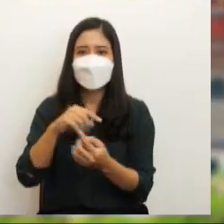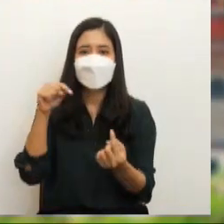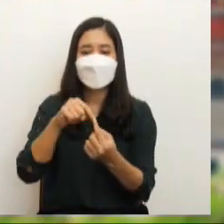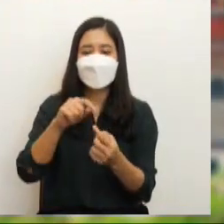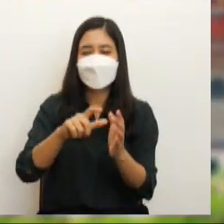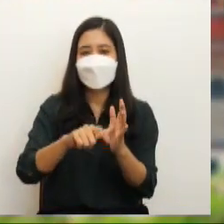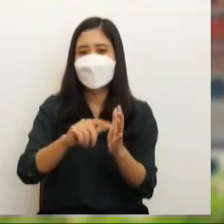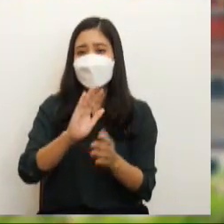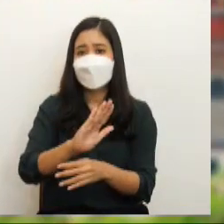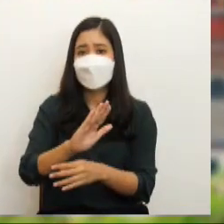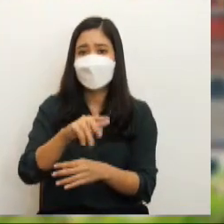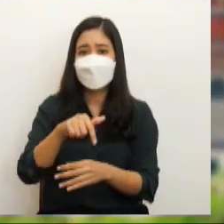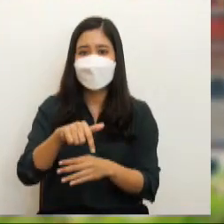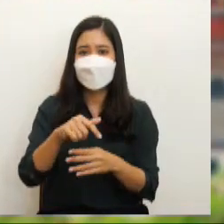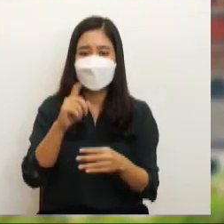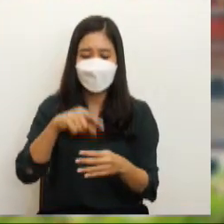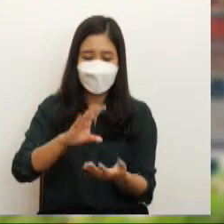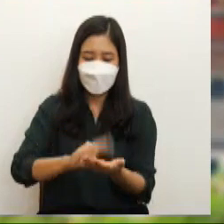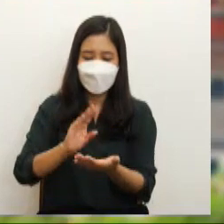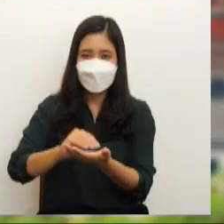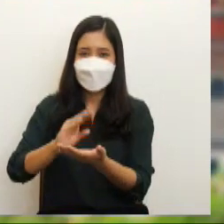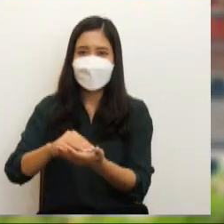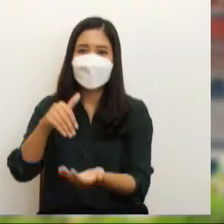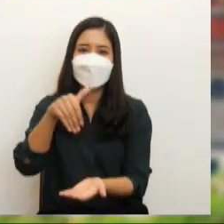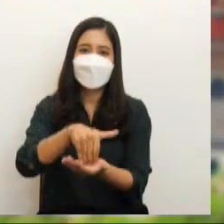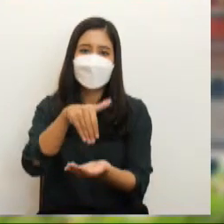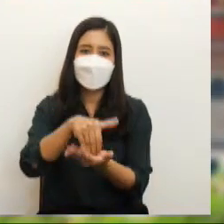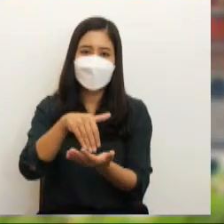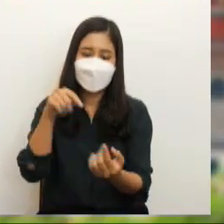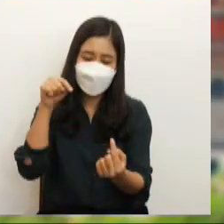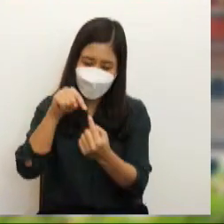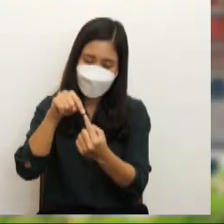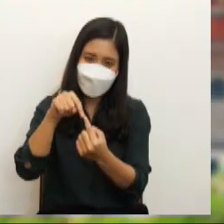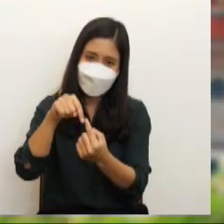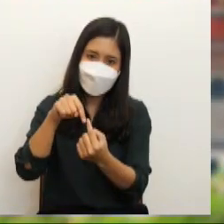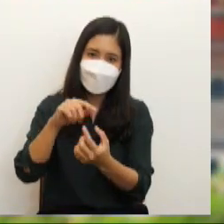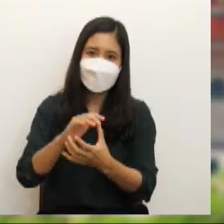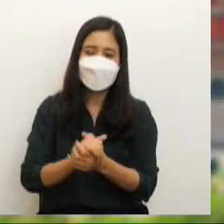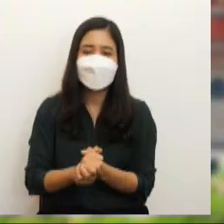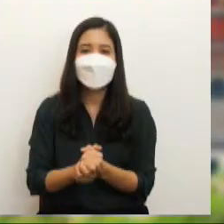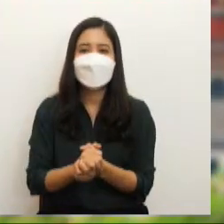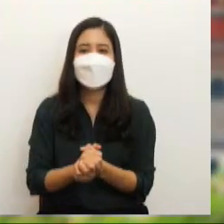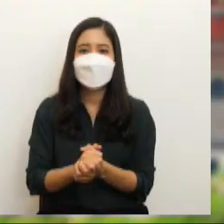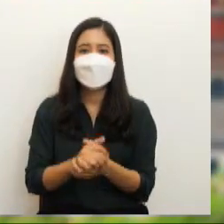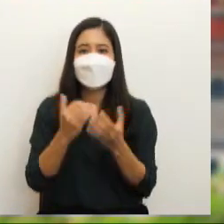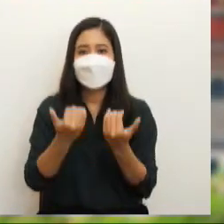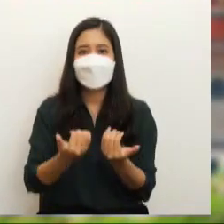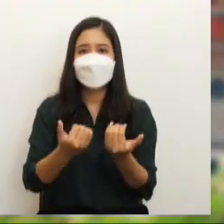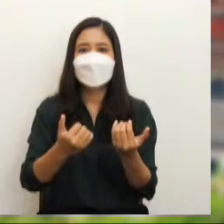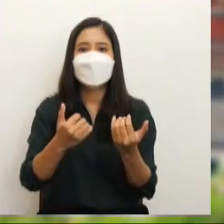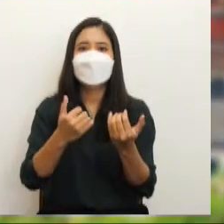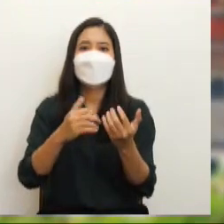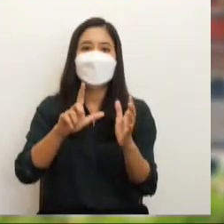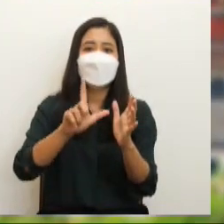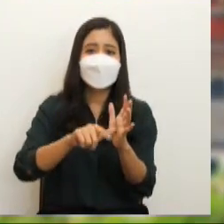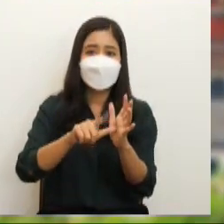ครับในการรวบรวมข้อมูลเป็นหลักขอบคุณดร.นิติจากอาชีวะนะครับแล้วก็ท่านเลขาธิการสช.ท่านเลขาธิ